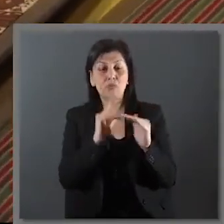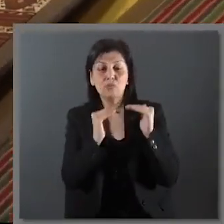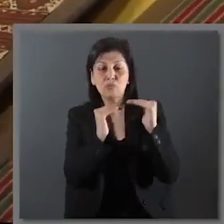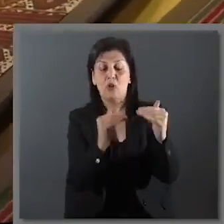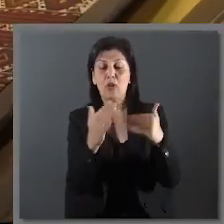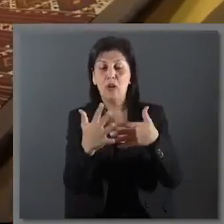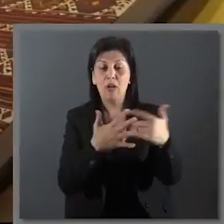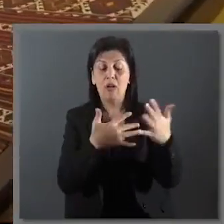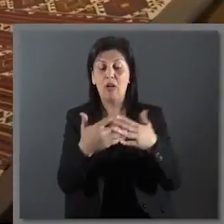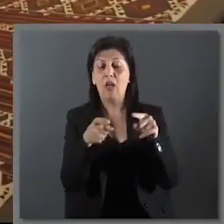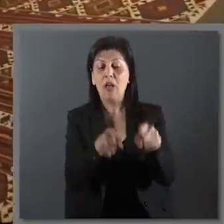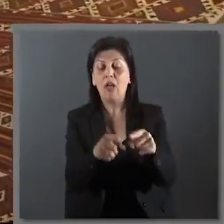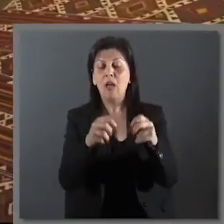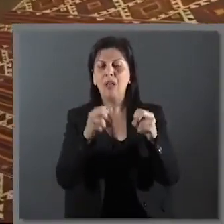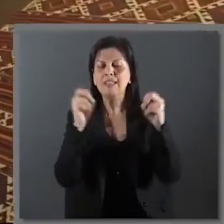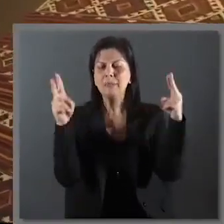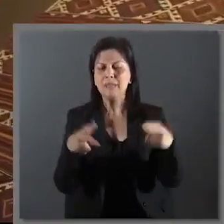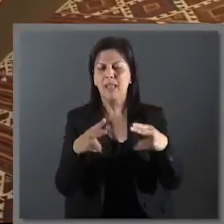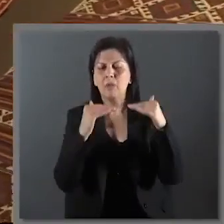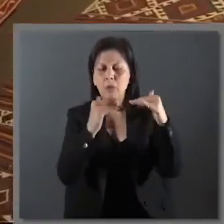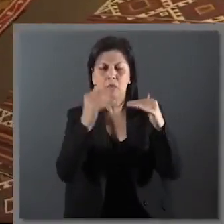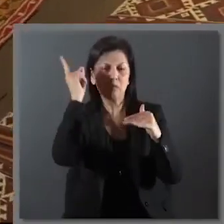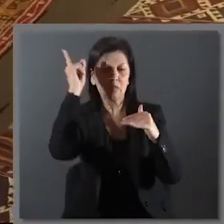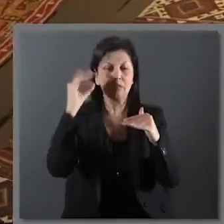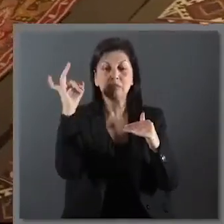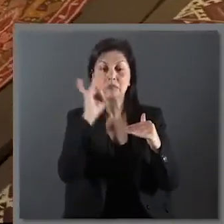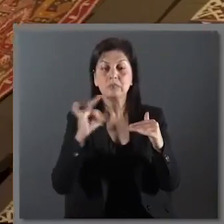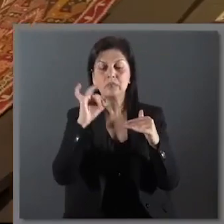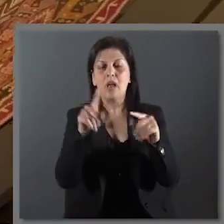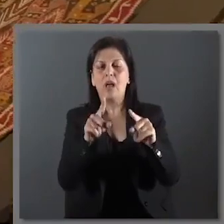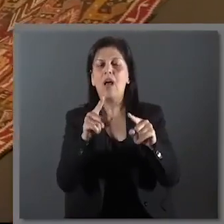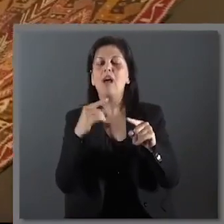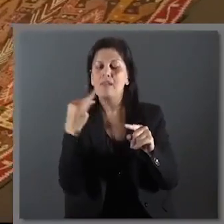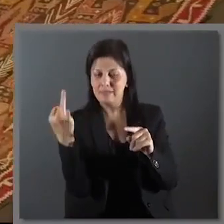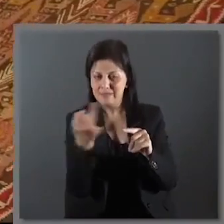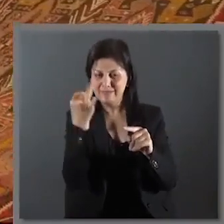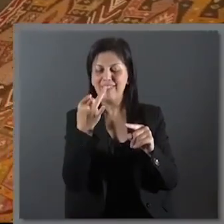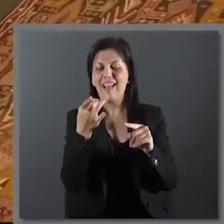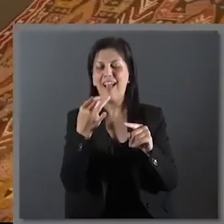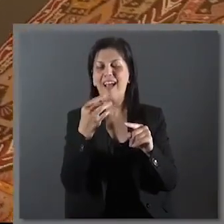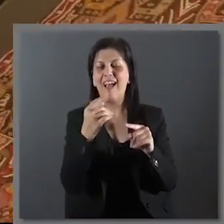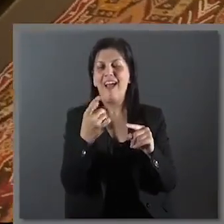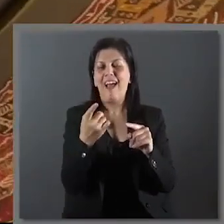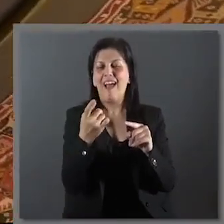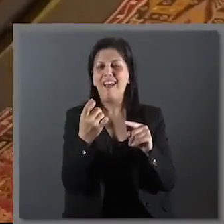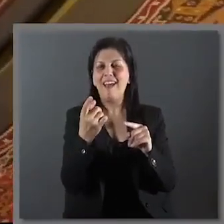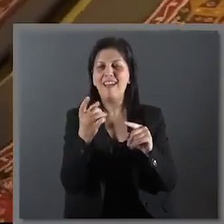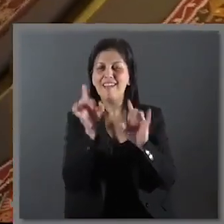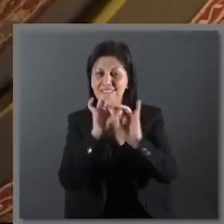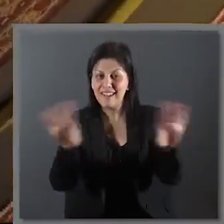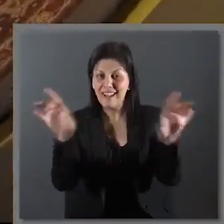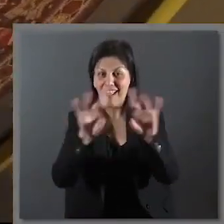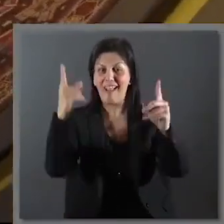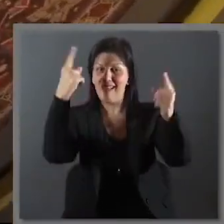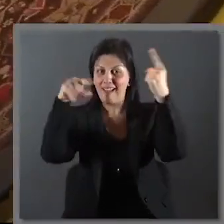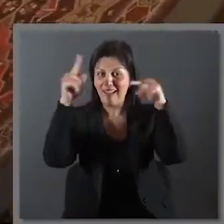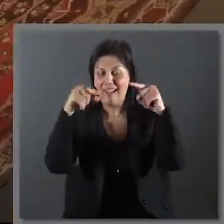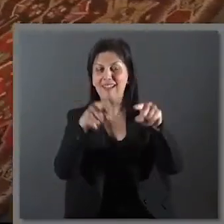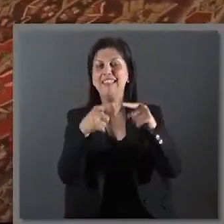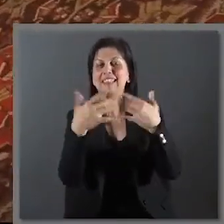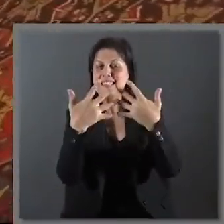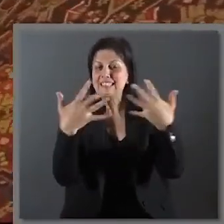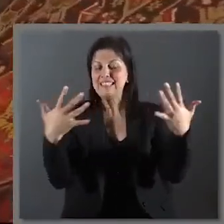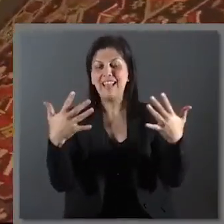həmçinin Azərbaycan xalqına xas digər tətbiqi sənət növləri də geniş təqdim edilir. Sizi maraqlı, şərq, nağılı